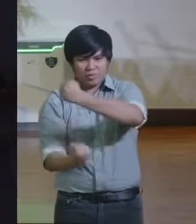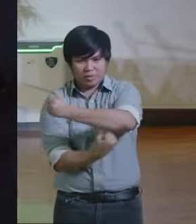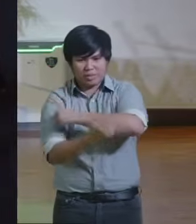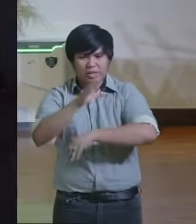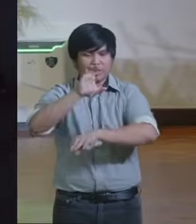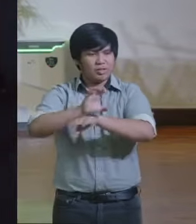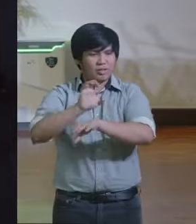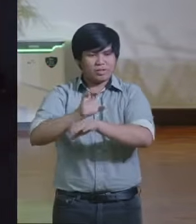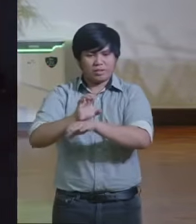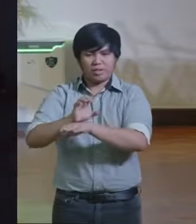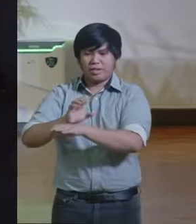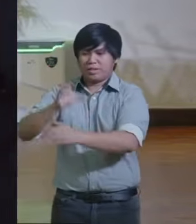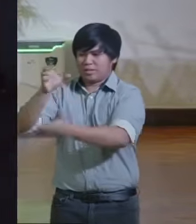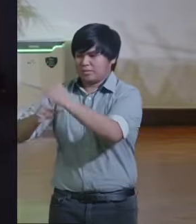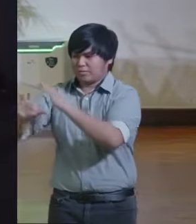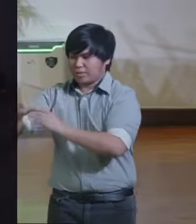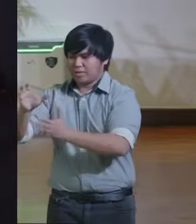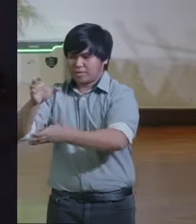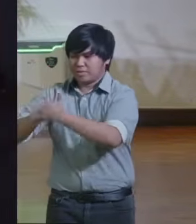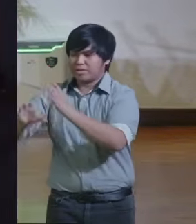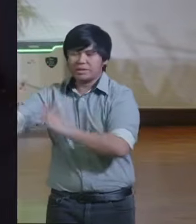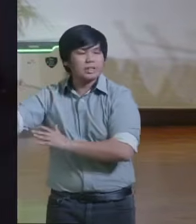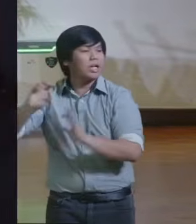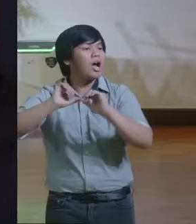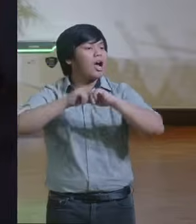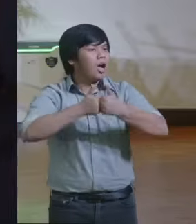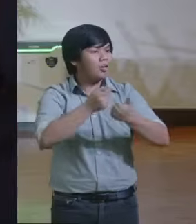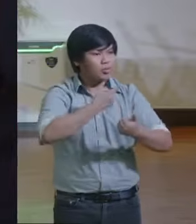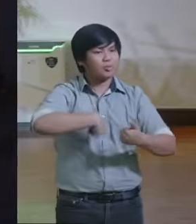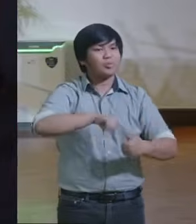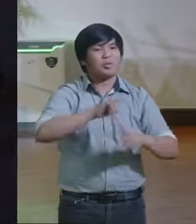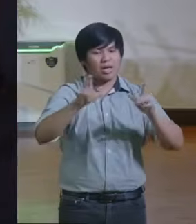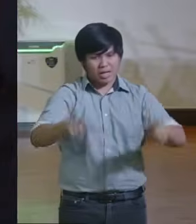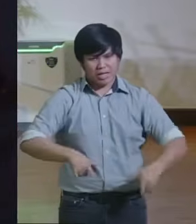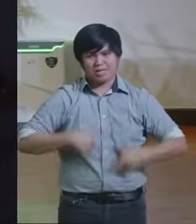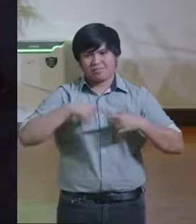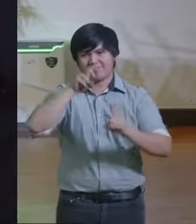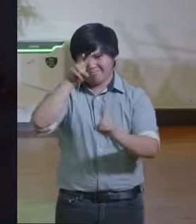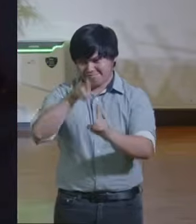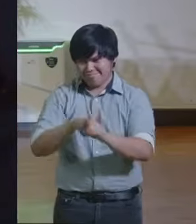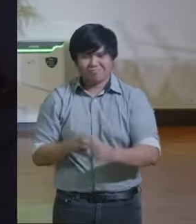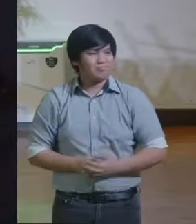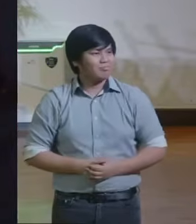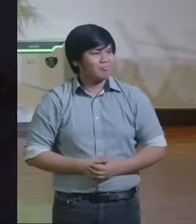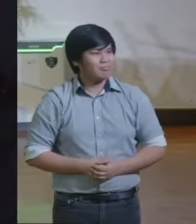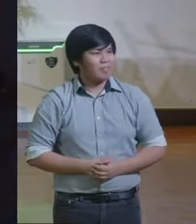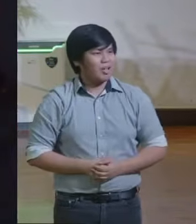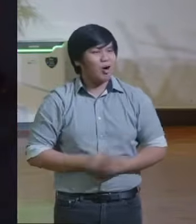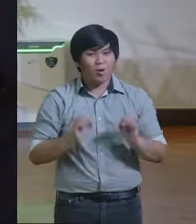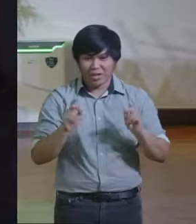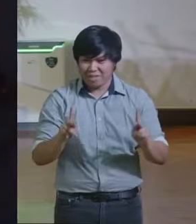6. Yan. Pwede na po tayo mag-umpisa ng mensahe.